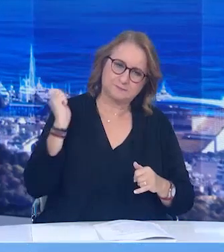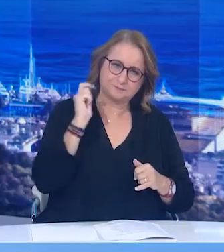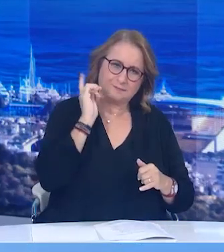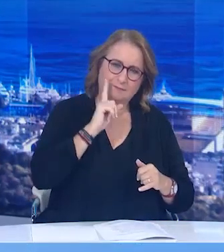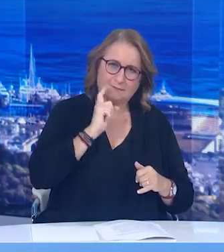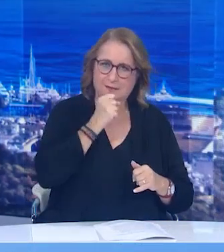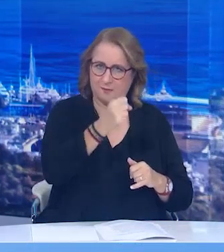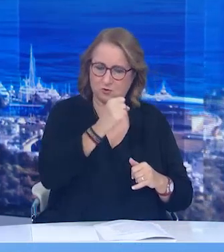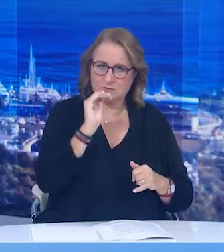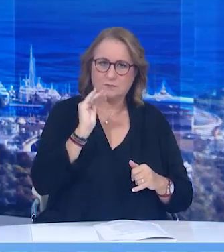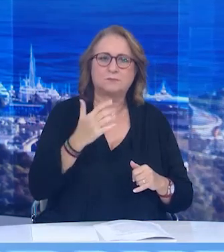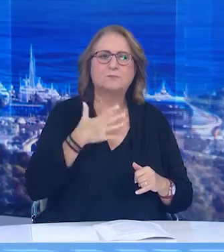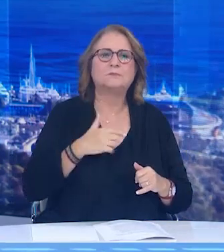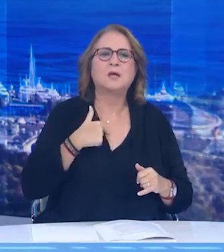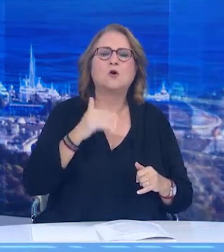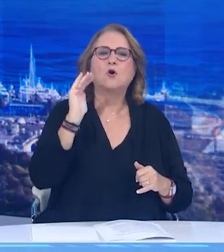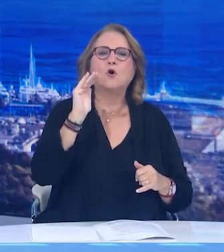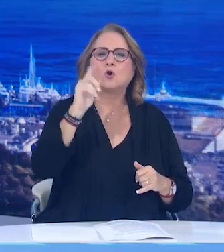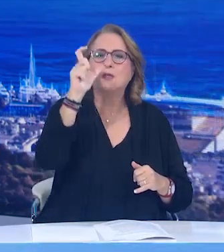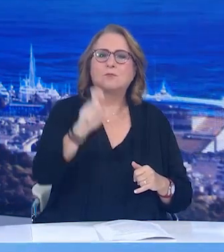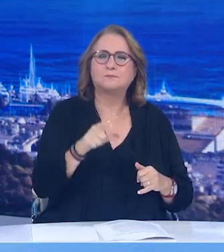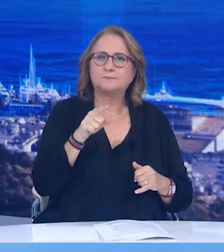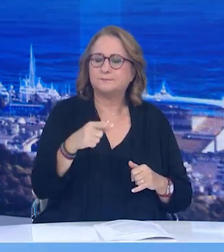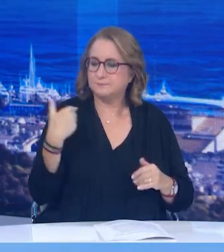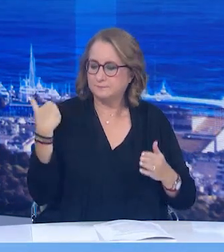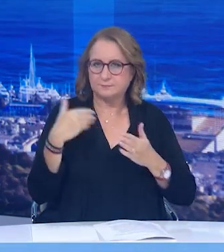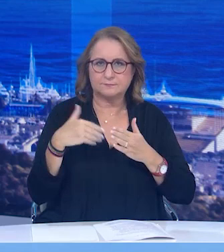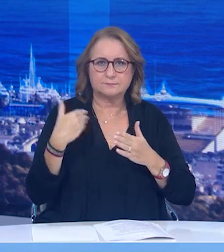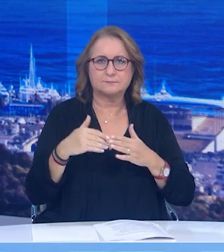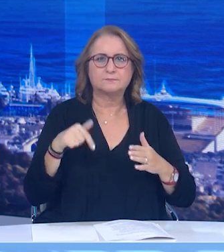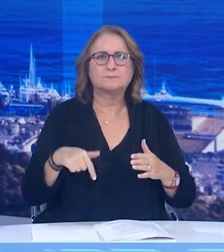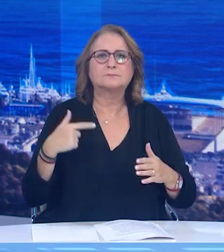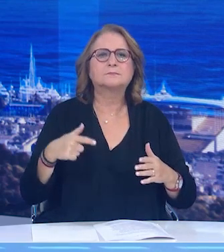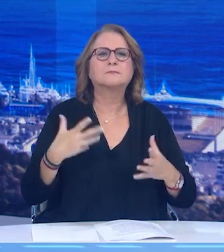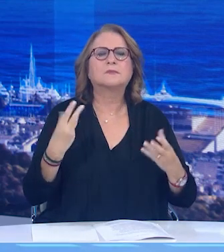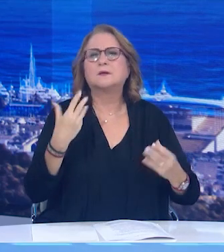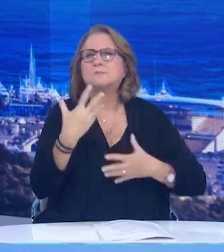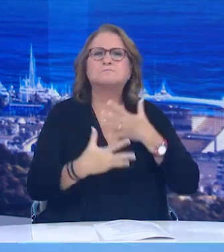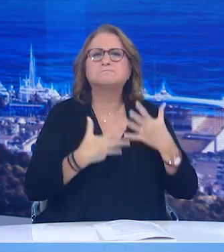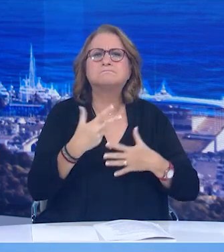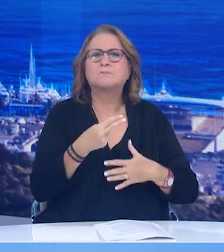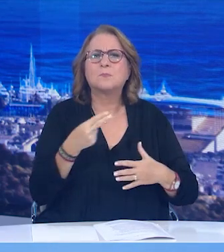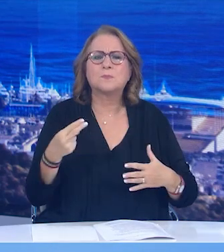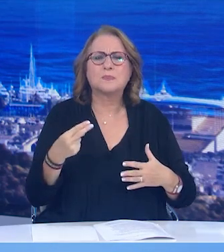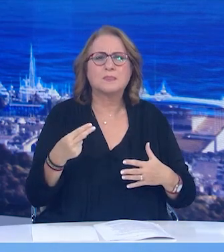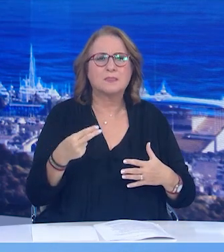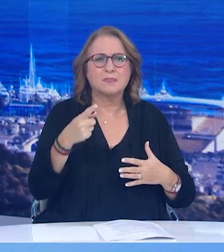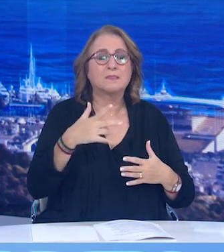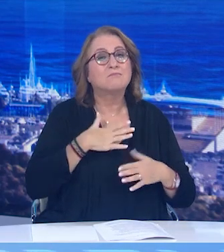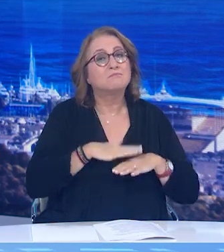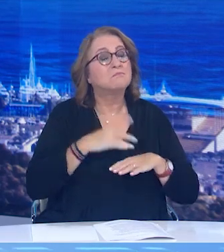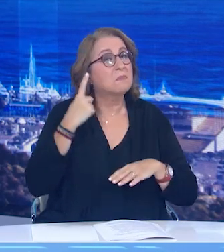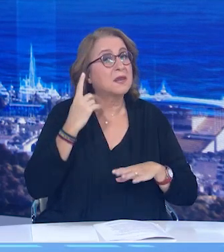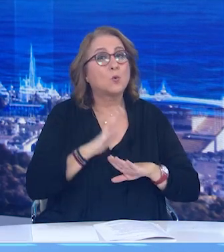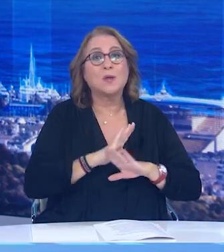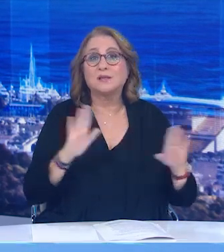Καλησπέρα. Κυρία Γκάγκα, για εσάς η ερώτηση. Τις τελευταίες ώρες έχει δημιουργηθεί μια αναστάτωση σχετικά με ένα έγγραφο της Εθνικής